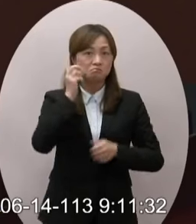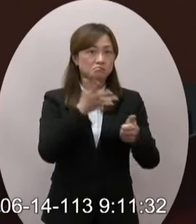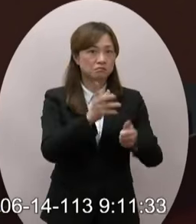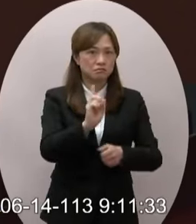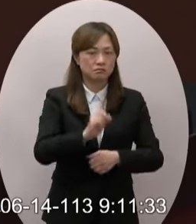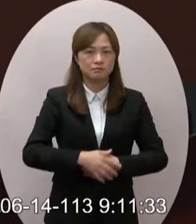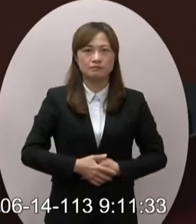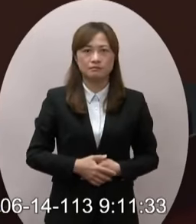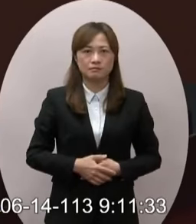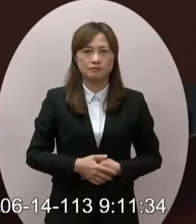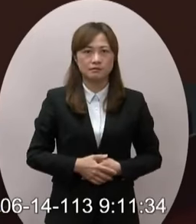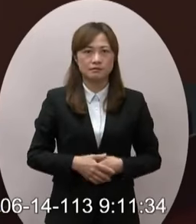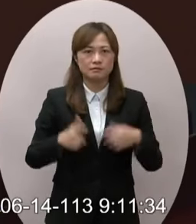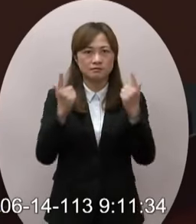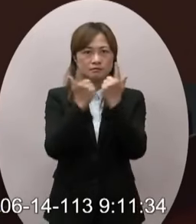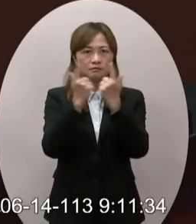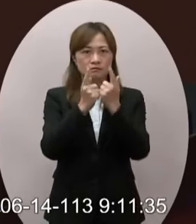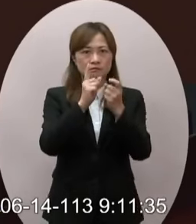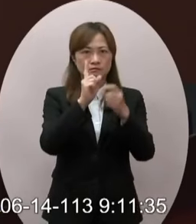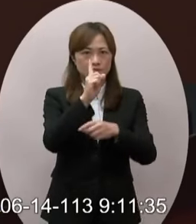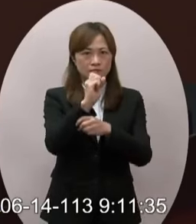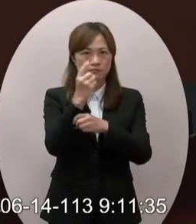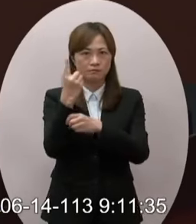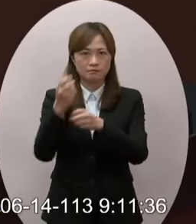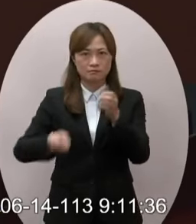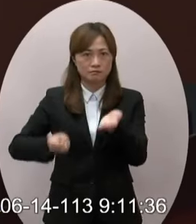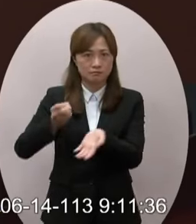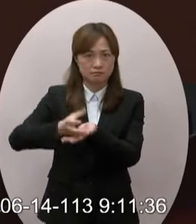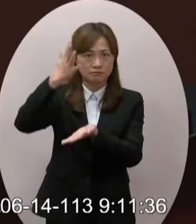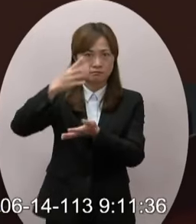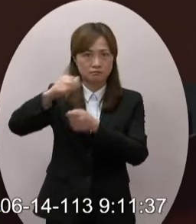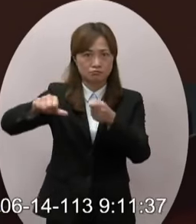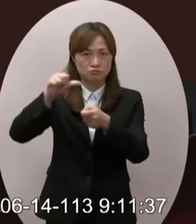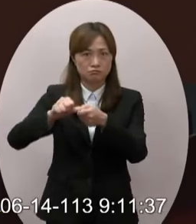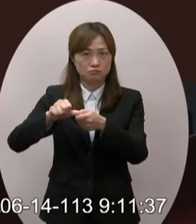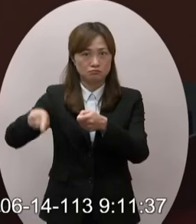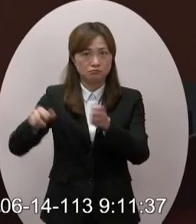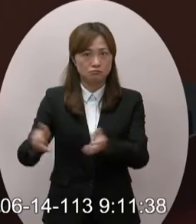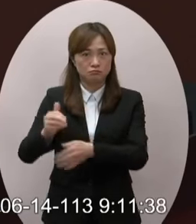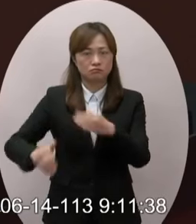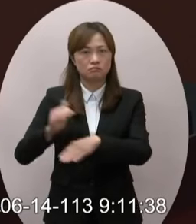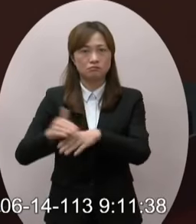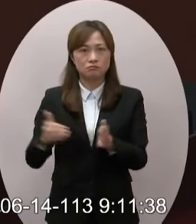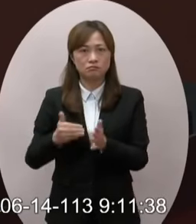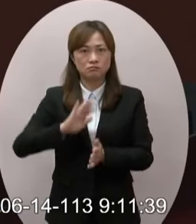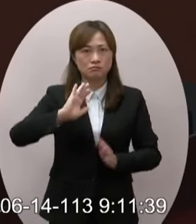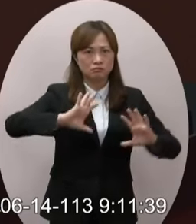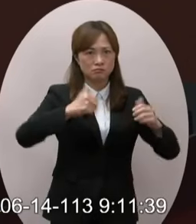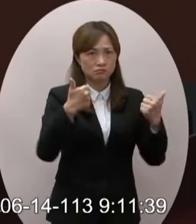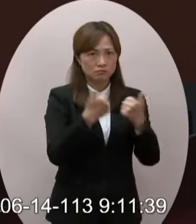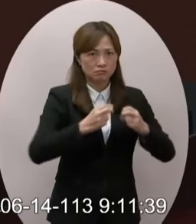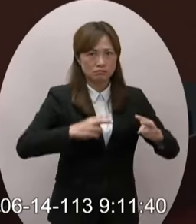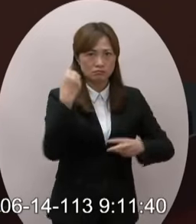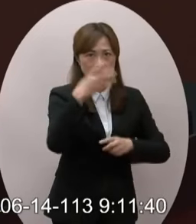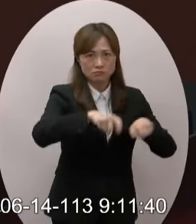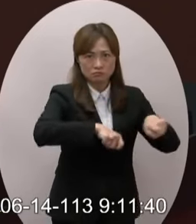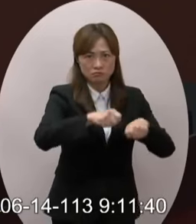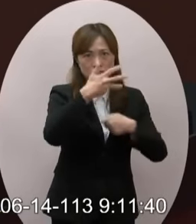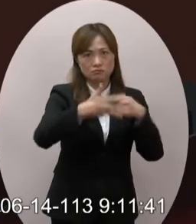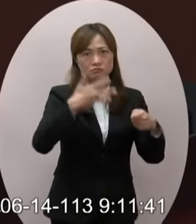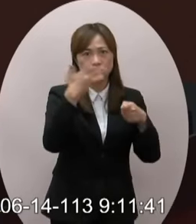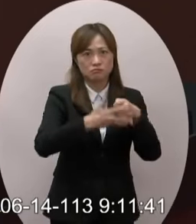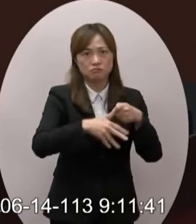是，台北101大楼5年就可以盖好，但是我们的国会改革法案却8年写